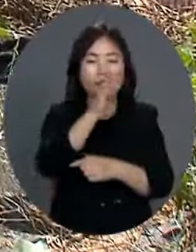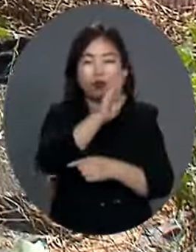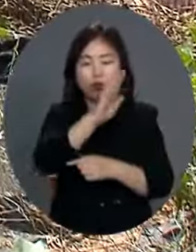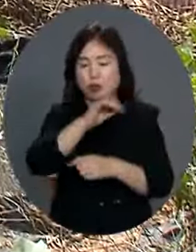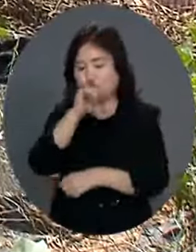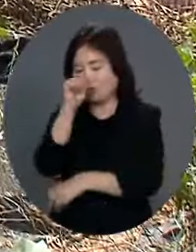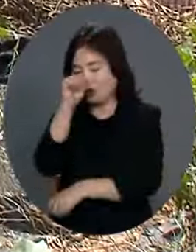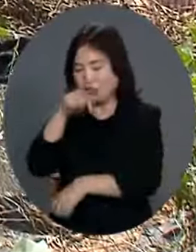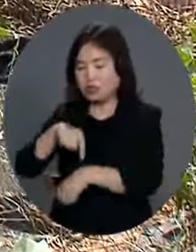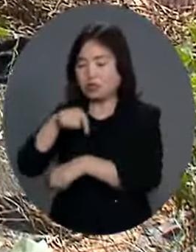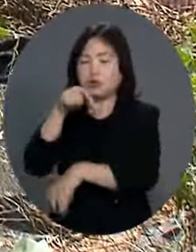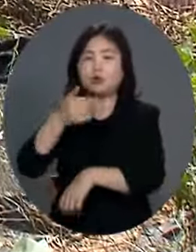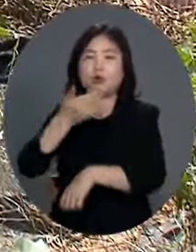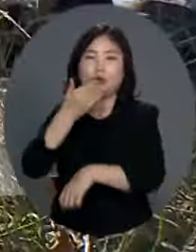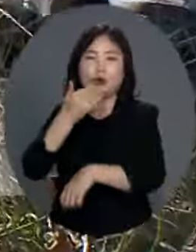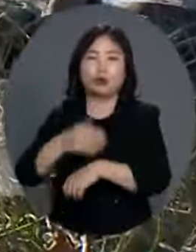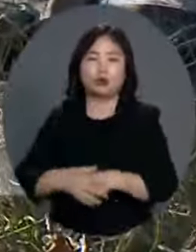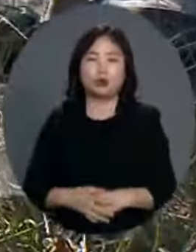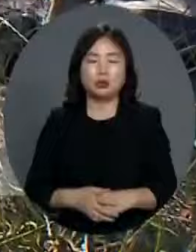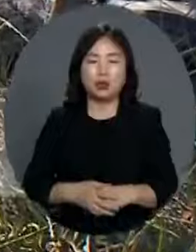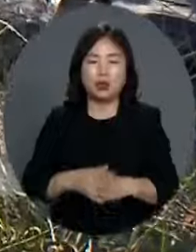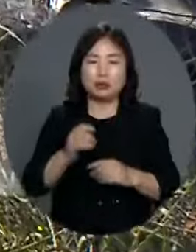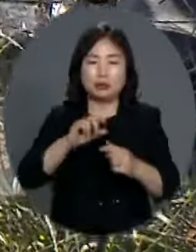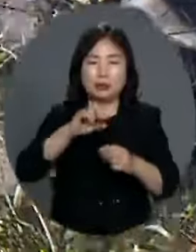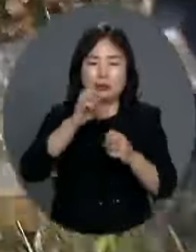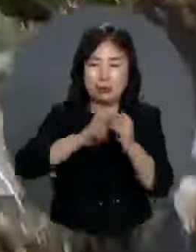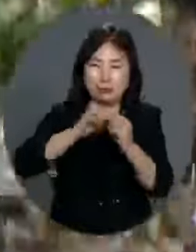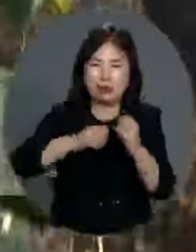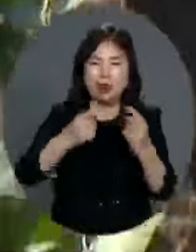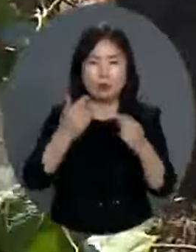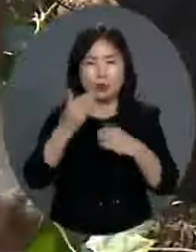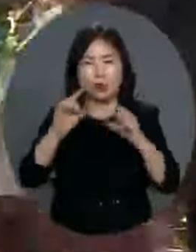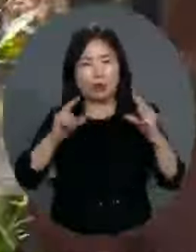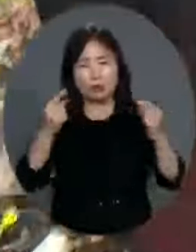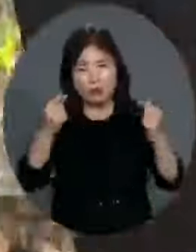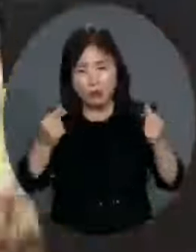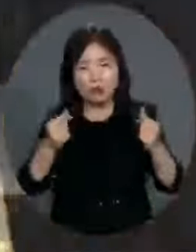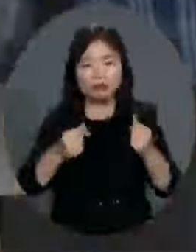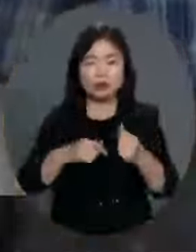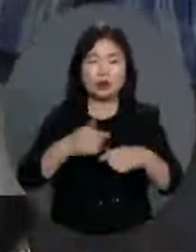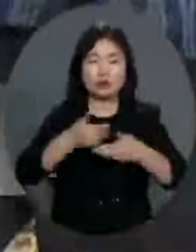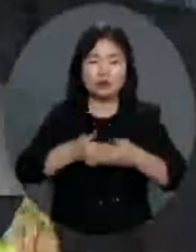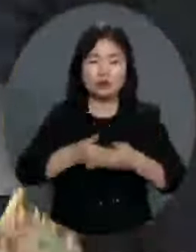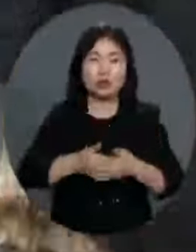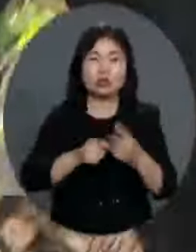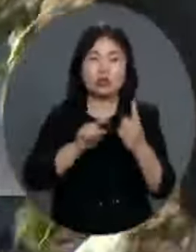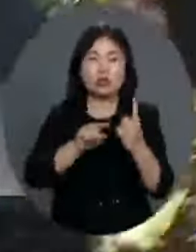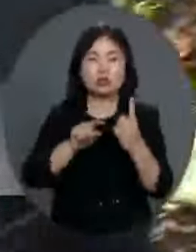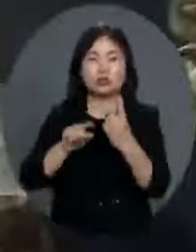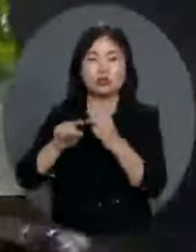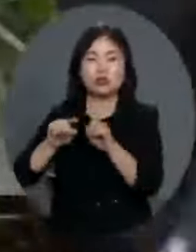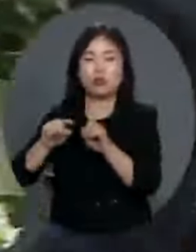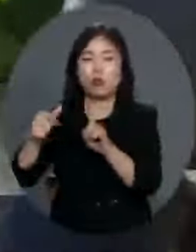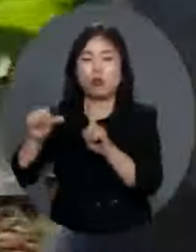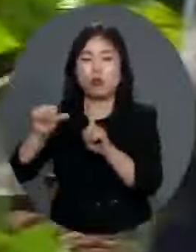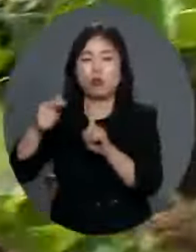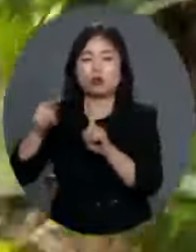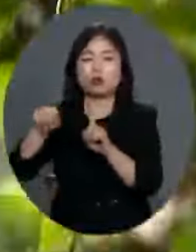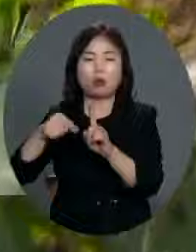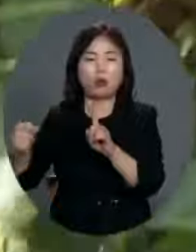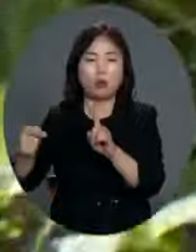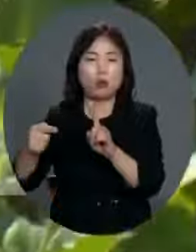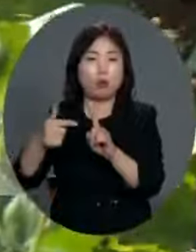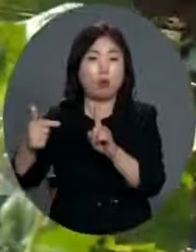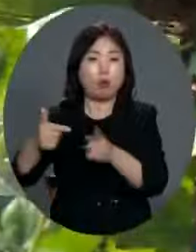않고 뿌리를 먹는 작물입니다. 감자와 비슷한 모양을 한 뿌리는 한 개의 무게가 1에서 1.5kg으로 꽤